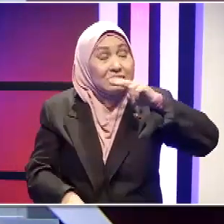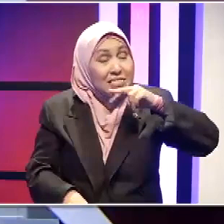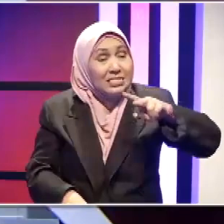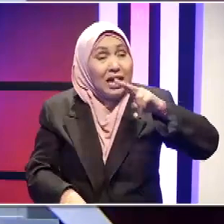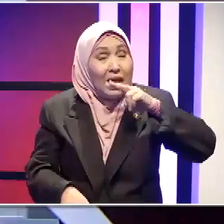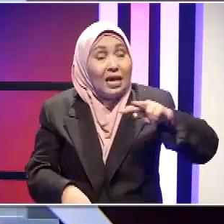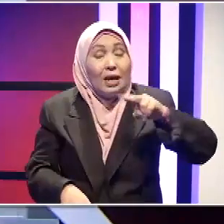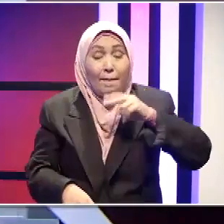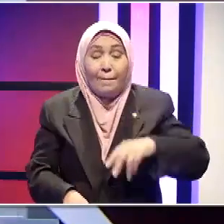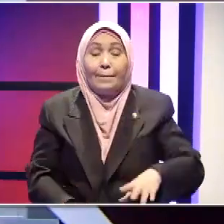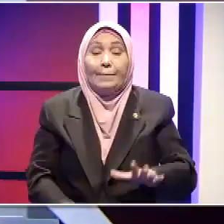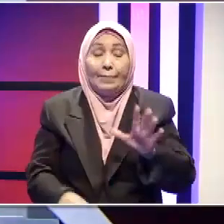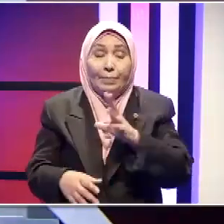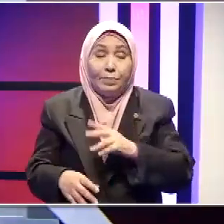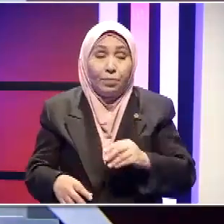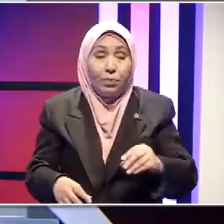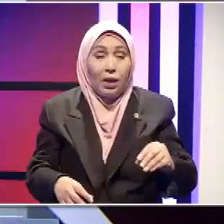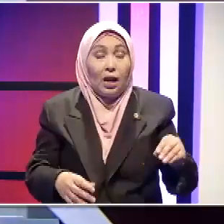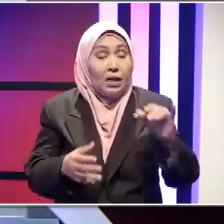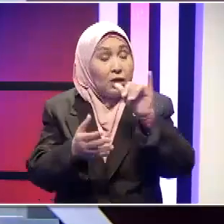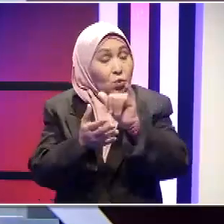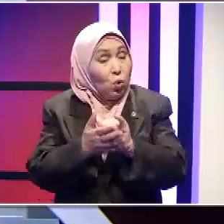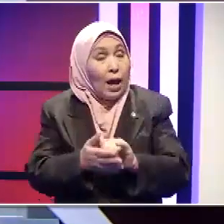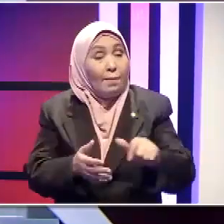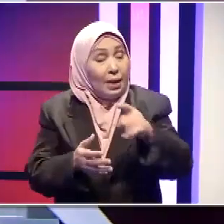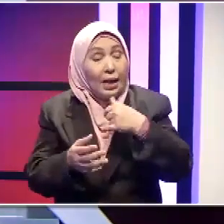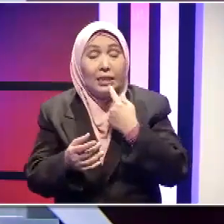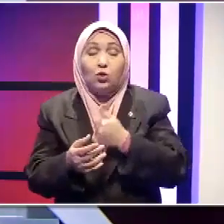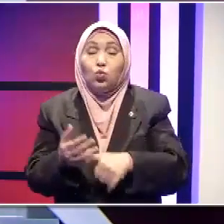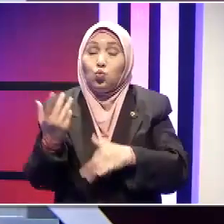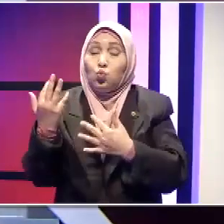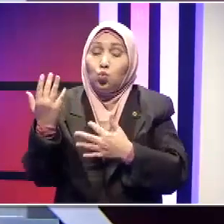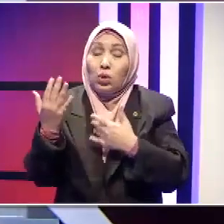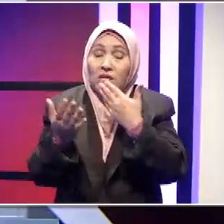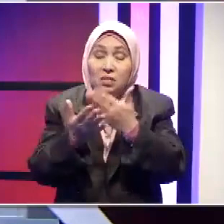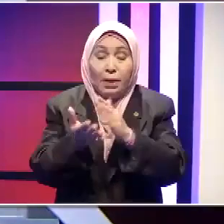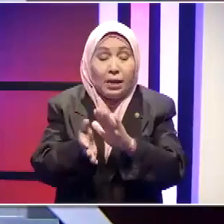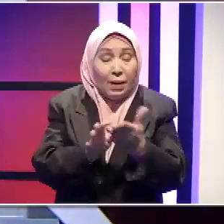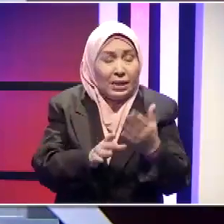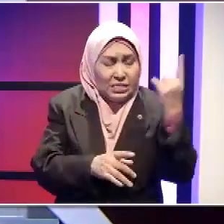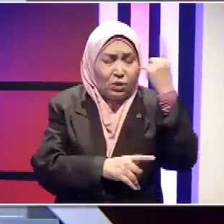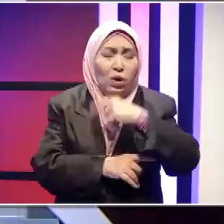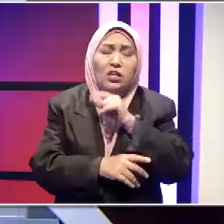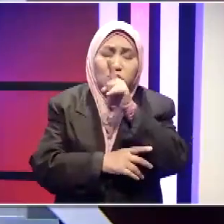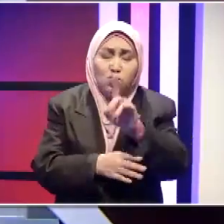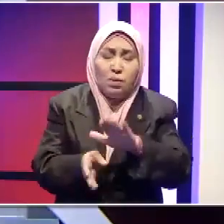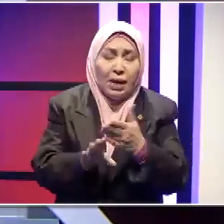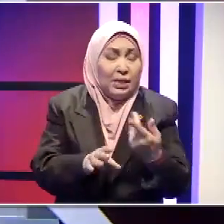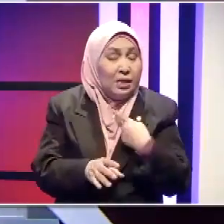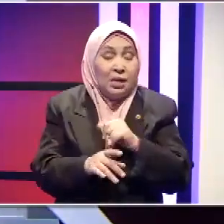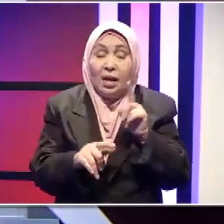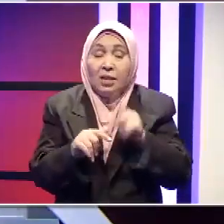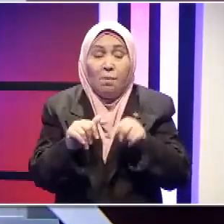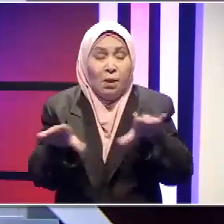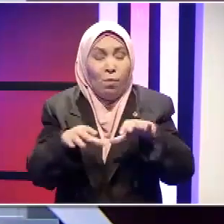dataran Mbah subkhi Rayban manyun yaitu Mega tetaplah Kita tungguin sampai idiomatik satu ini mati juga mau dibawa apa